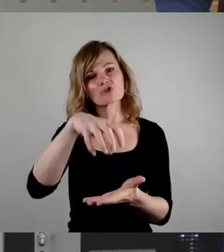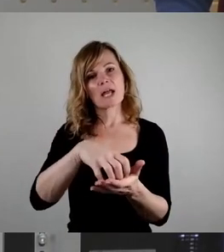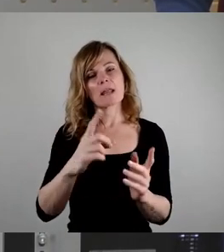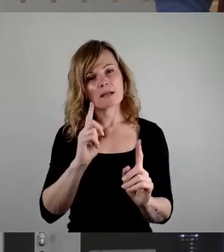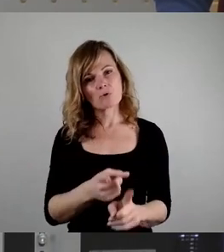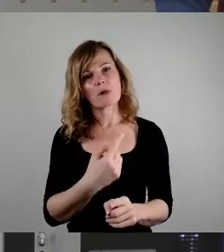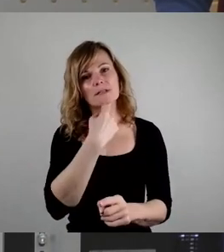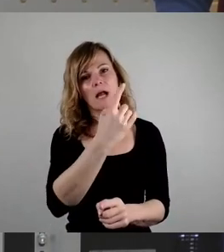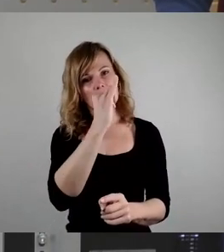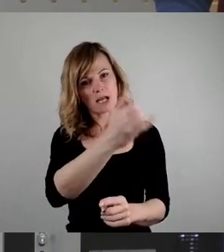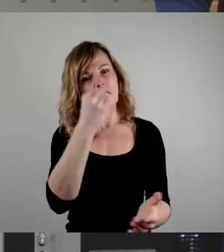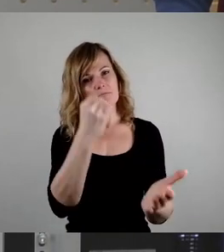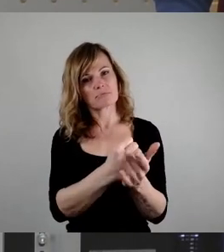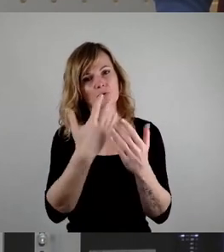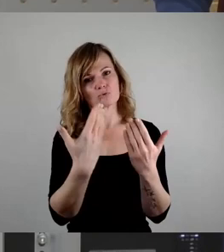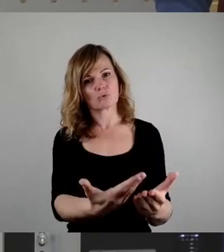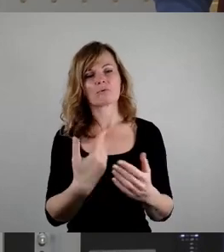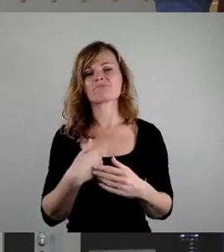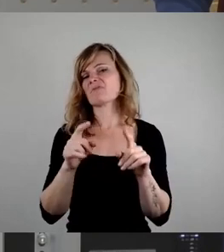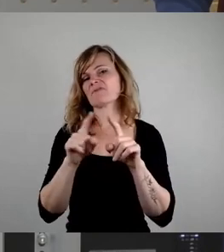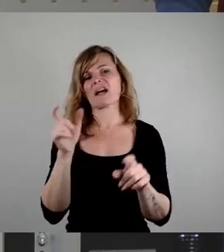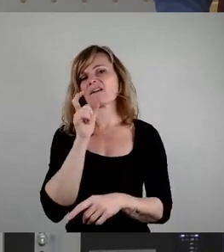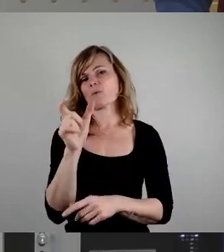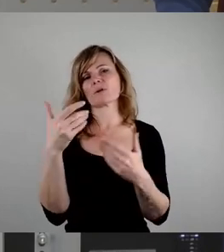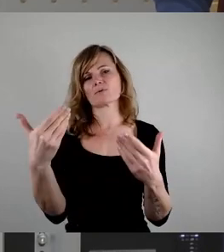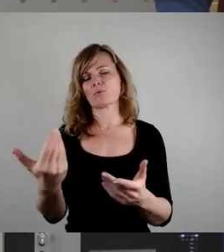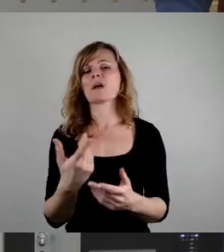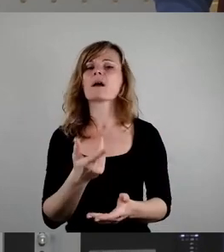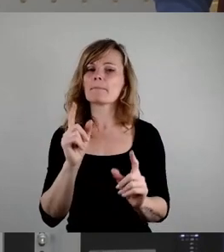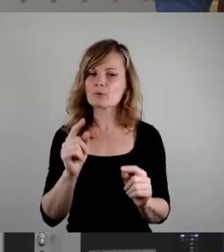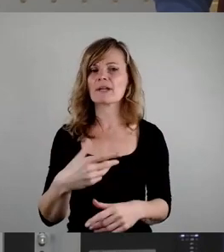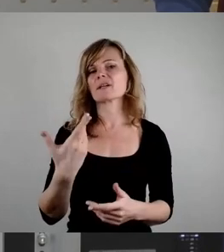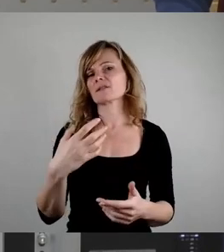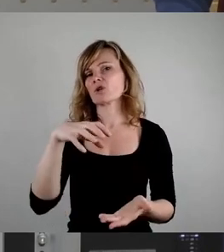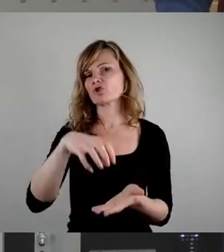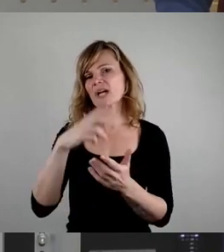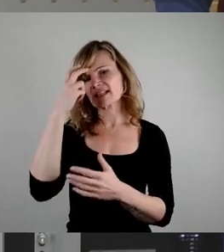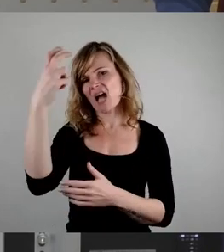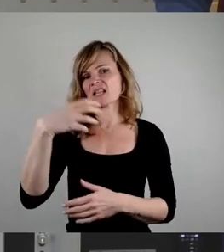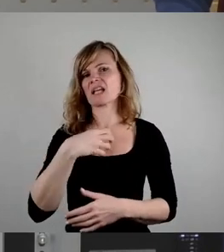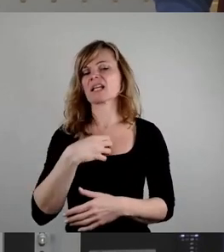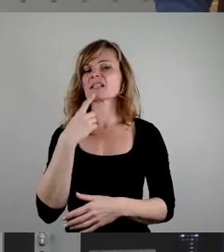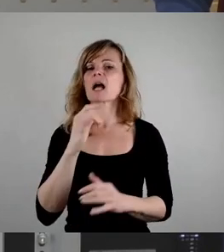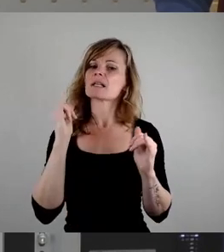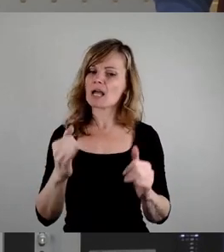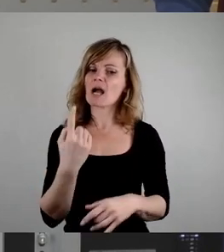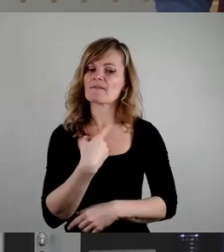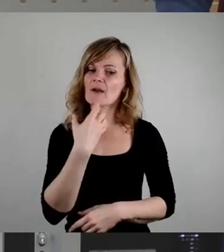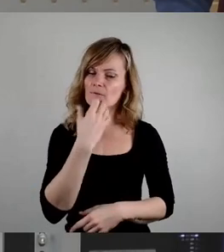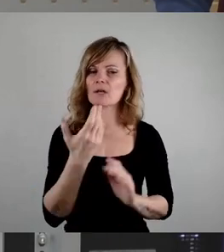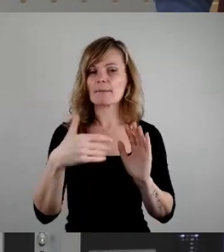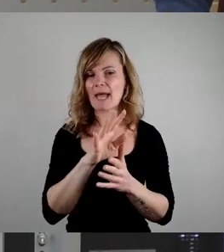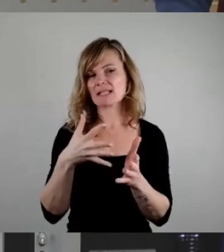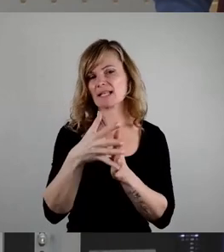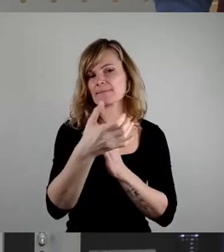ein Fachwort, aber heißt einfach Dresden. Der Stadtrat soll sagen, yo, wir möchten gerne mehr Transparenz für unsere Bürgerinnen und